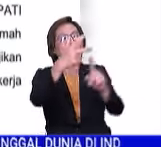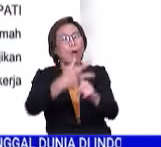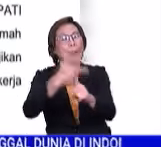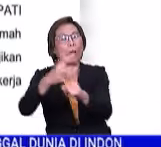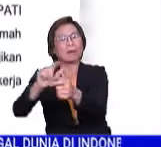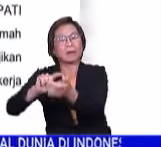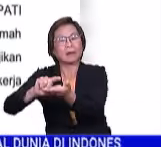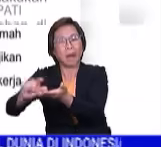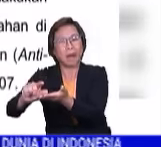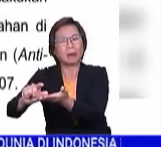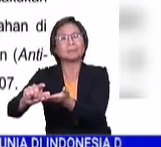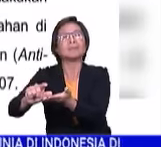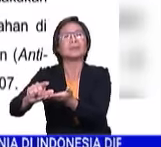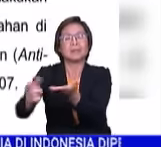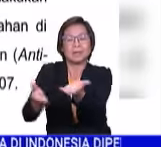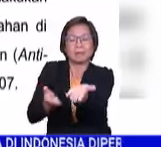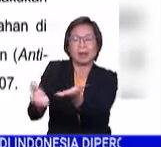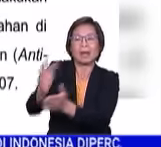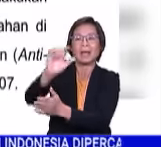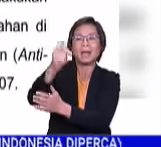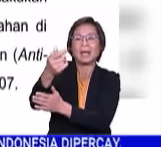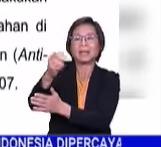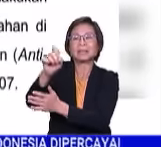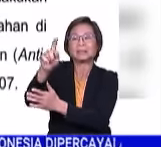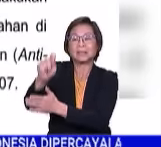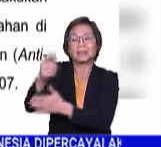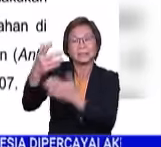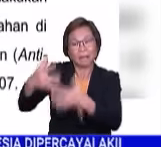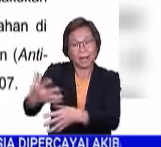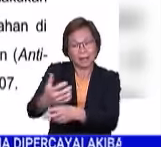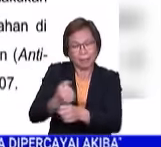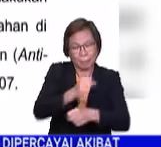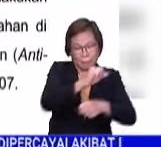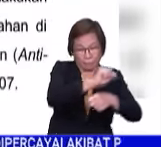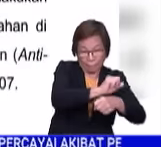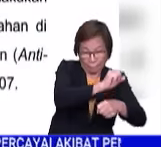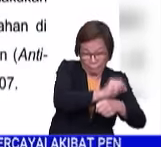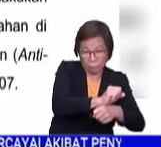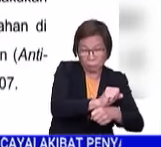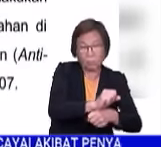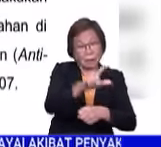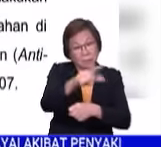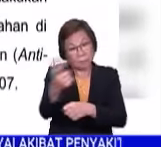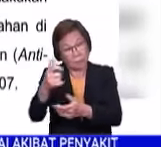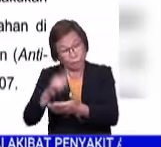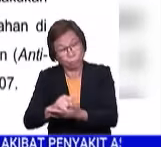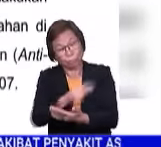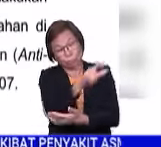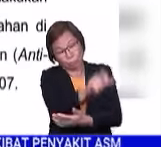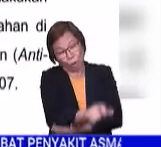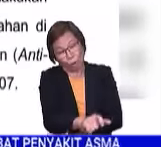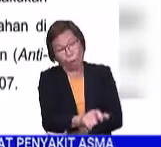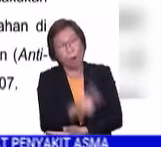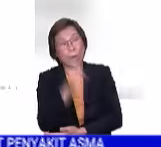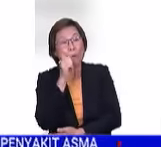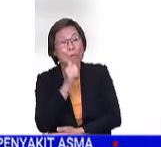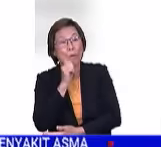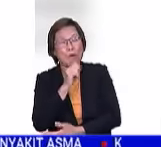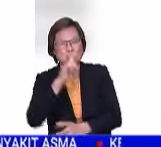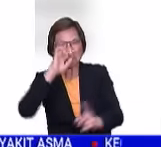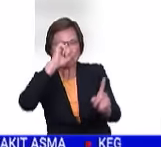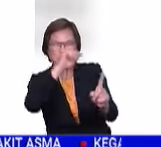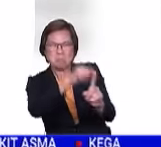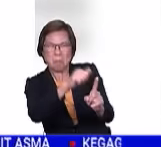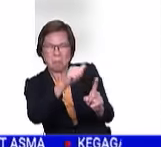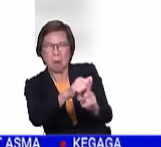gaji sebagai bayaran perkhidmatan kepada ejen selepas mendapat pekerjaan. Selain itu, mangsa dimanipulasi majikannya